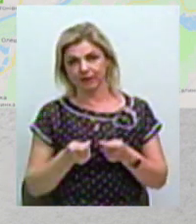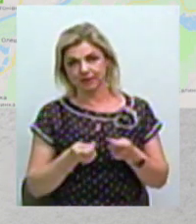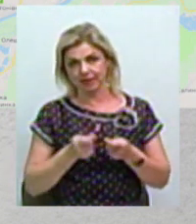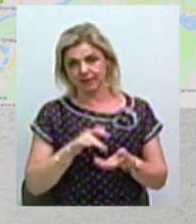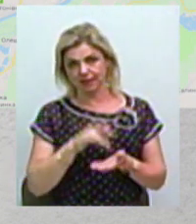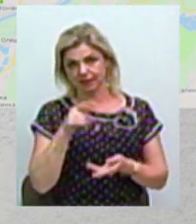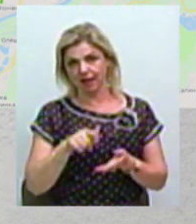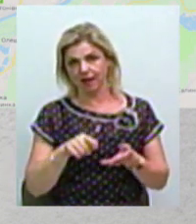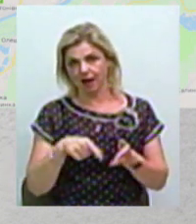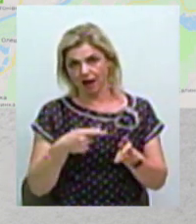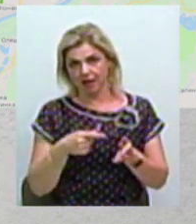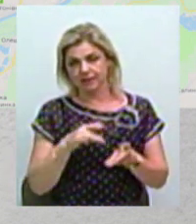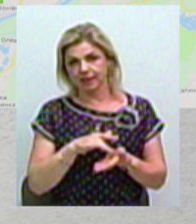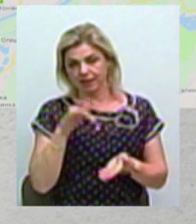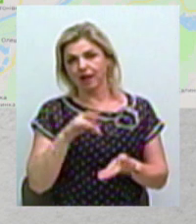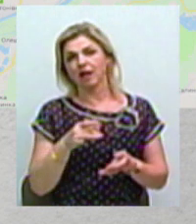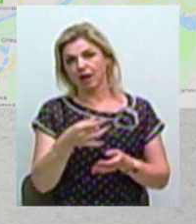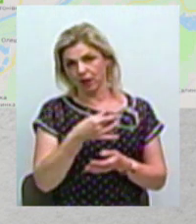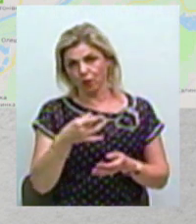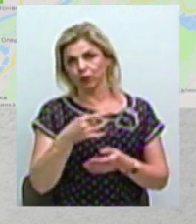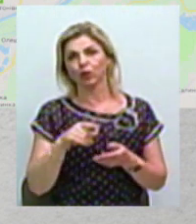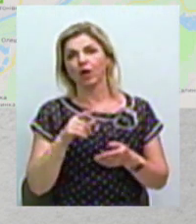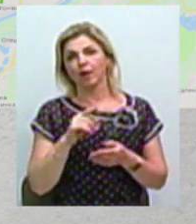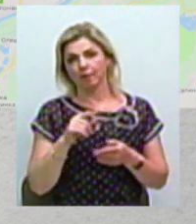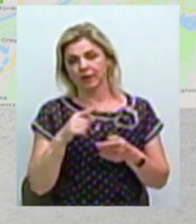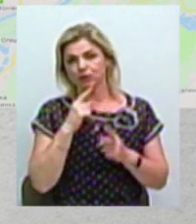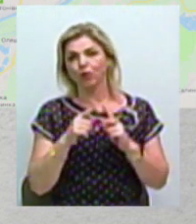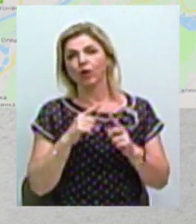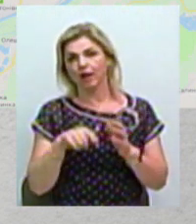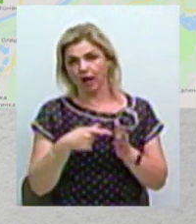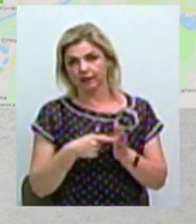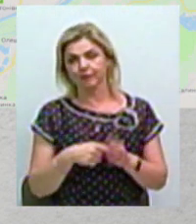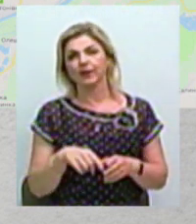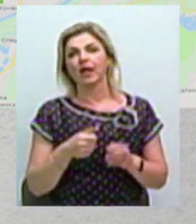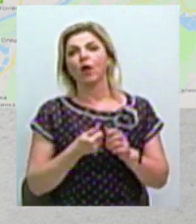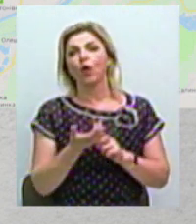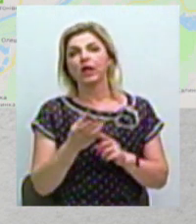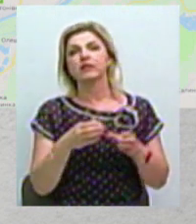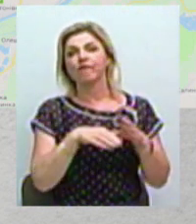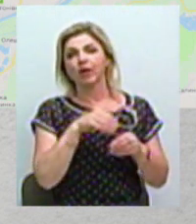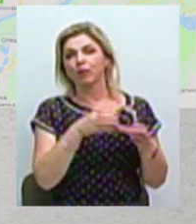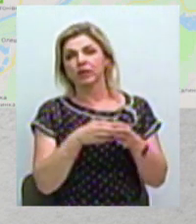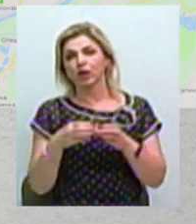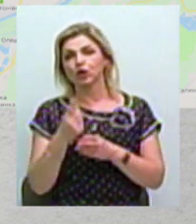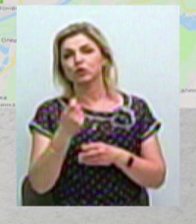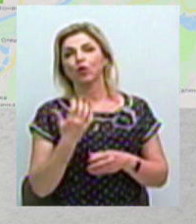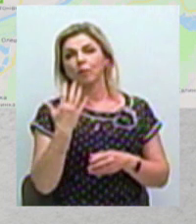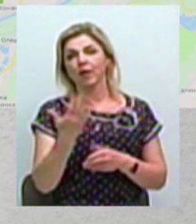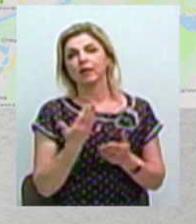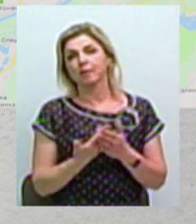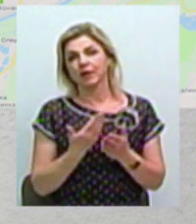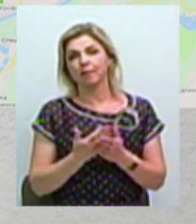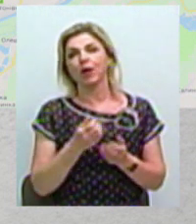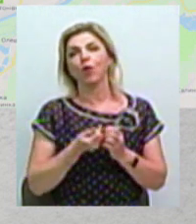Центрального району Миколаївської міської ради. Кількість виборчих дільниць – 105. Орієнтовна кількість